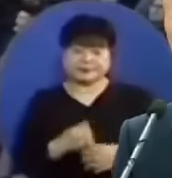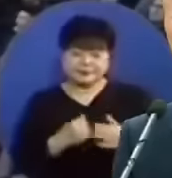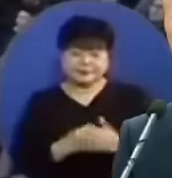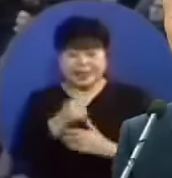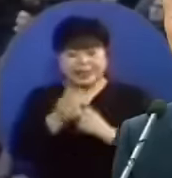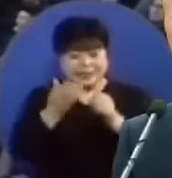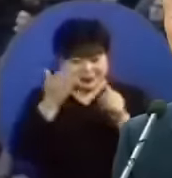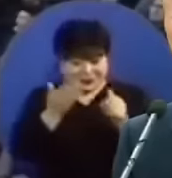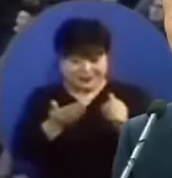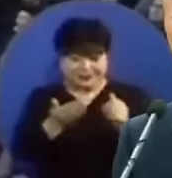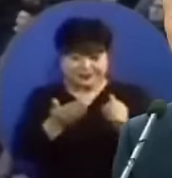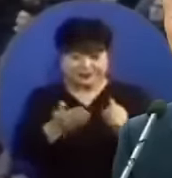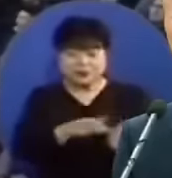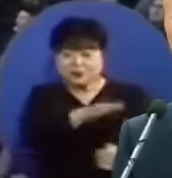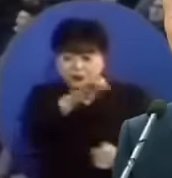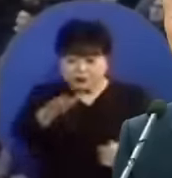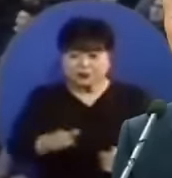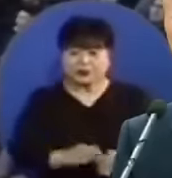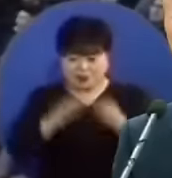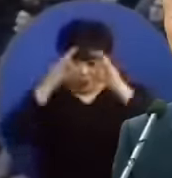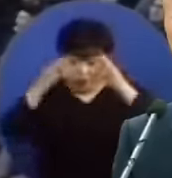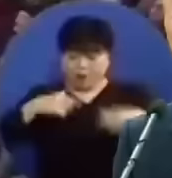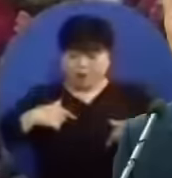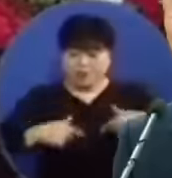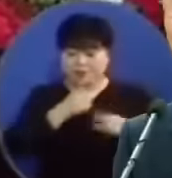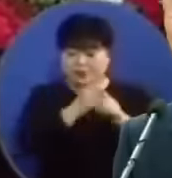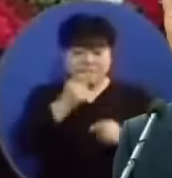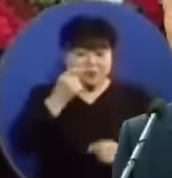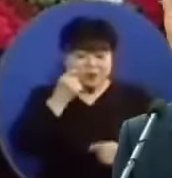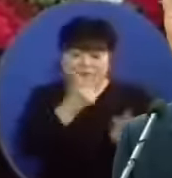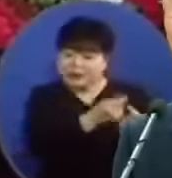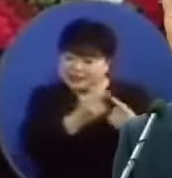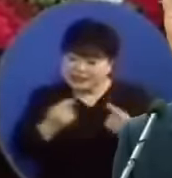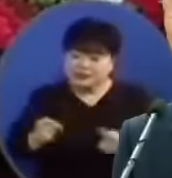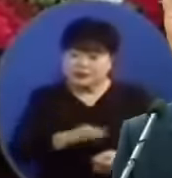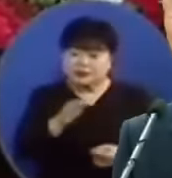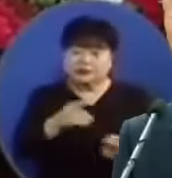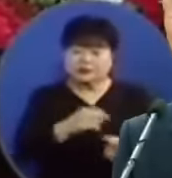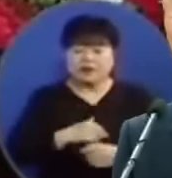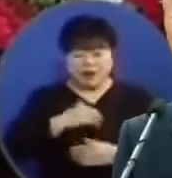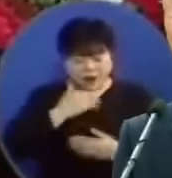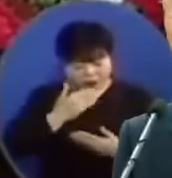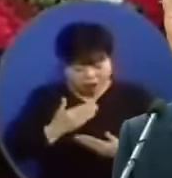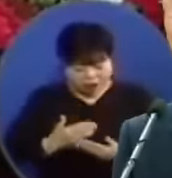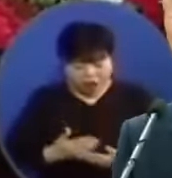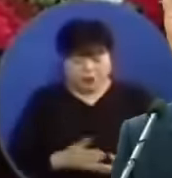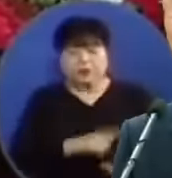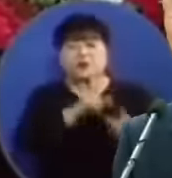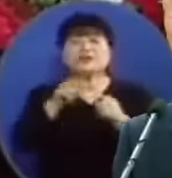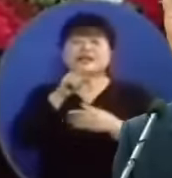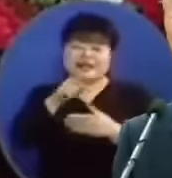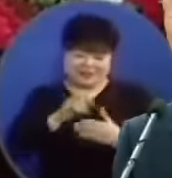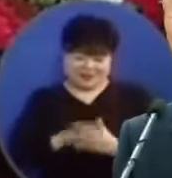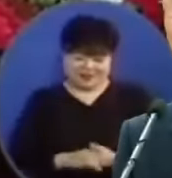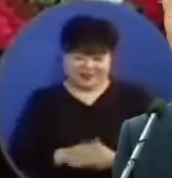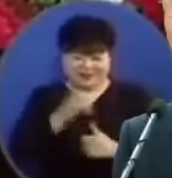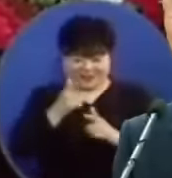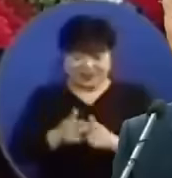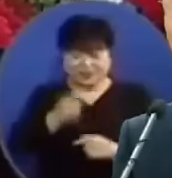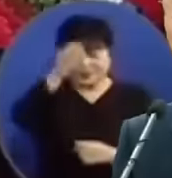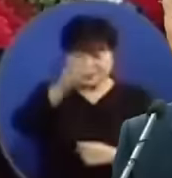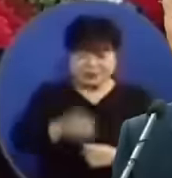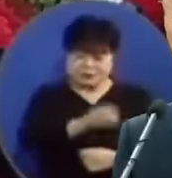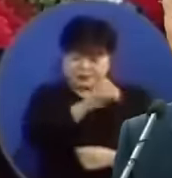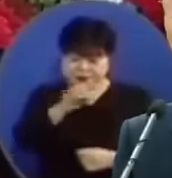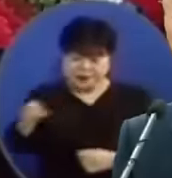우리 하나님께서 우리를 보고 기쁨을 이기지 못한 같이 우리도 그런 감격 속에 살아야 되는 것입니다. 예수님은